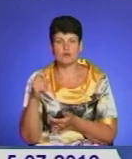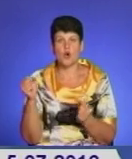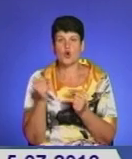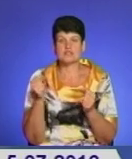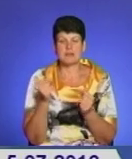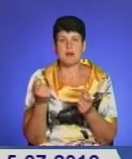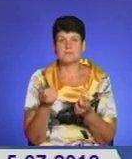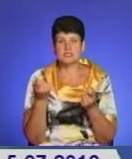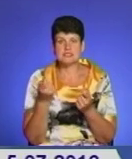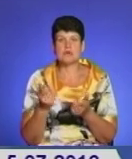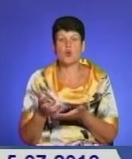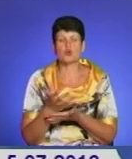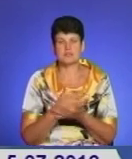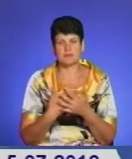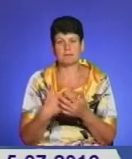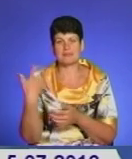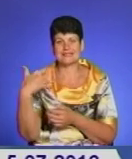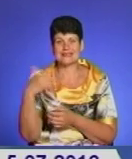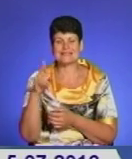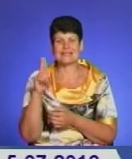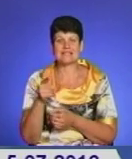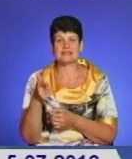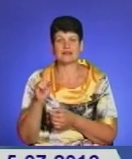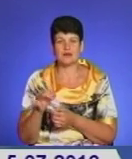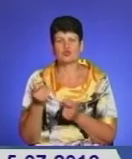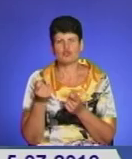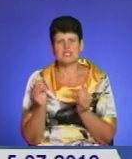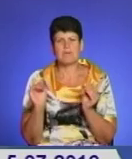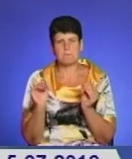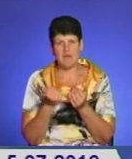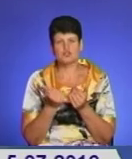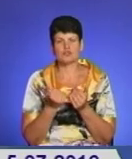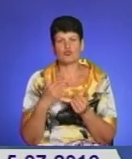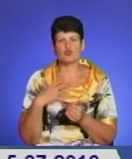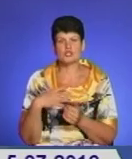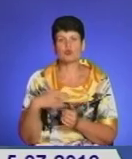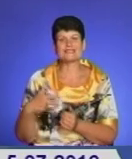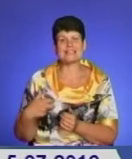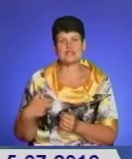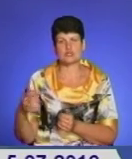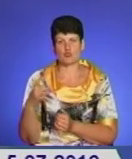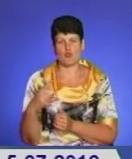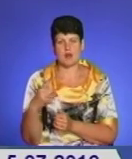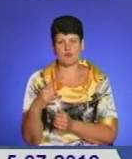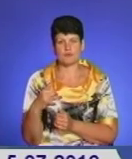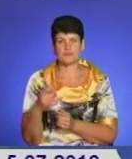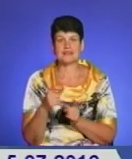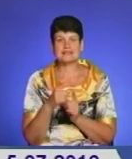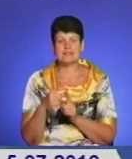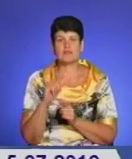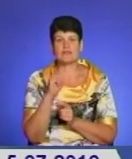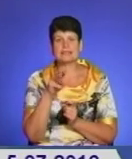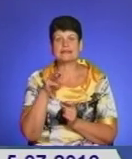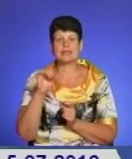цьому регіоні сягає 50 центнерів з гектара. Дещо меншого врожаю очікують у Заліщицькому районі. Зі слів Івана